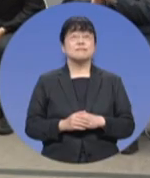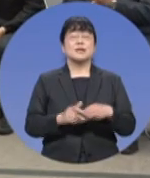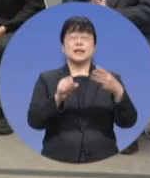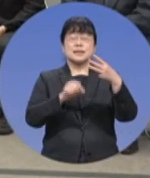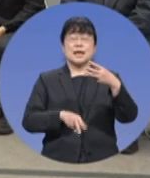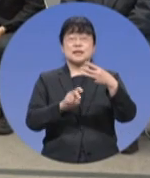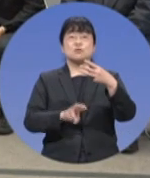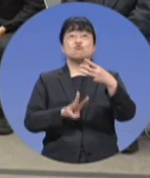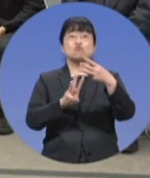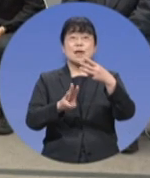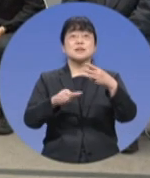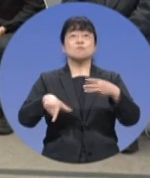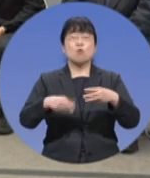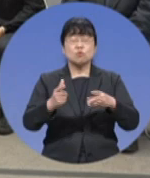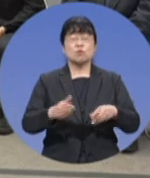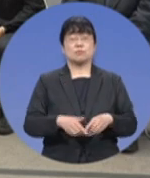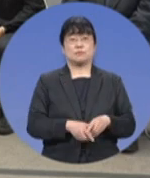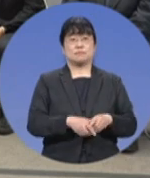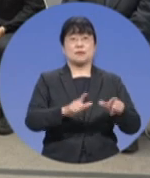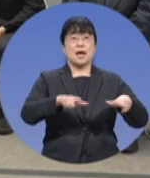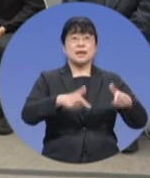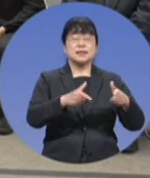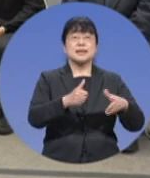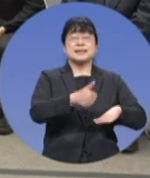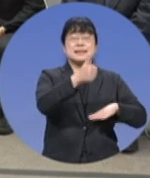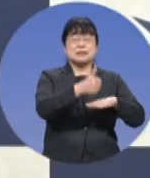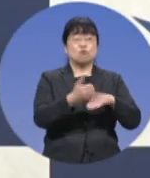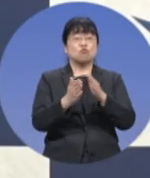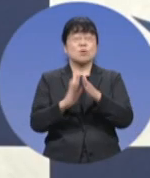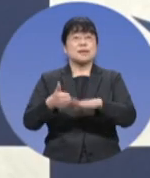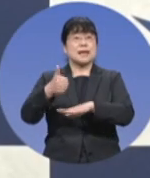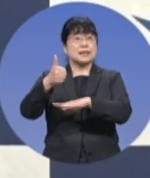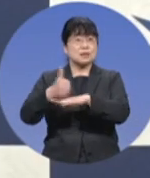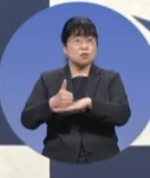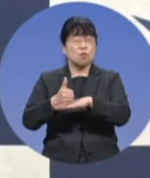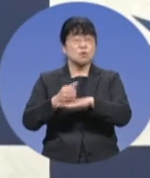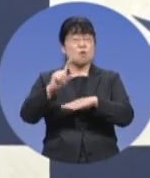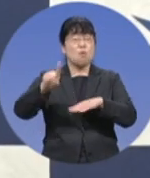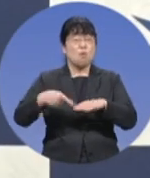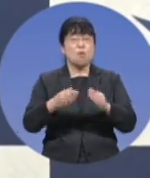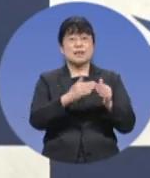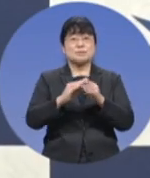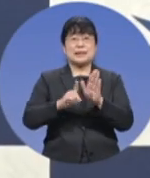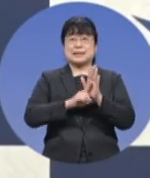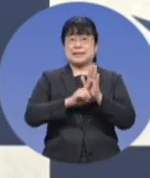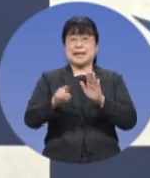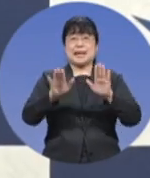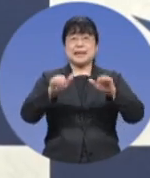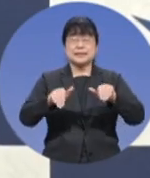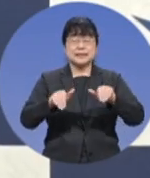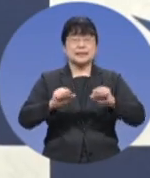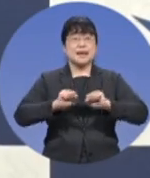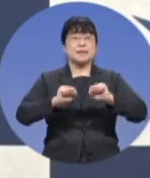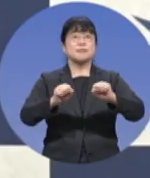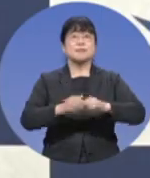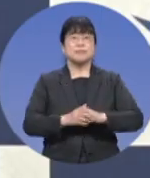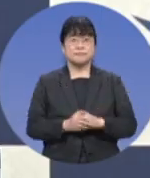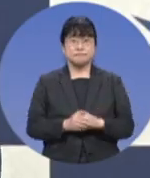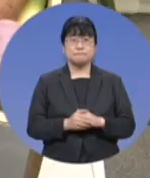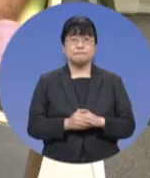23日木曜日、木更津市長、桜市長によるオーガニックビレッジ宣言式が県庁で行われ